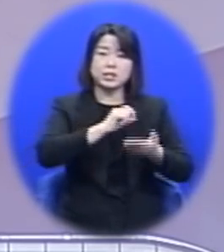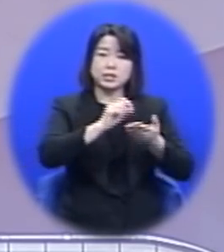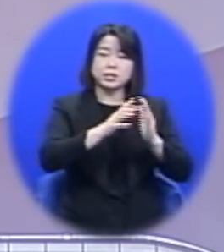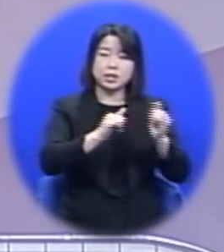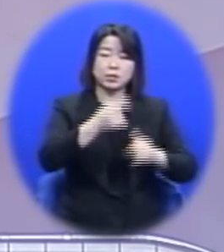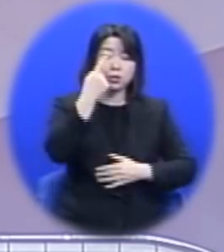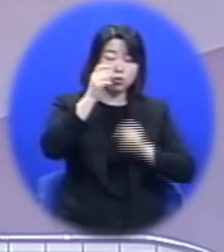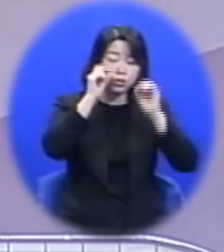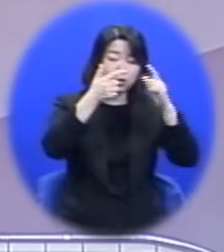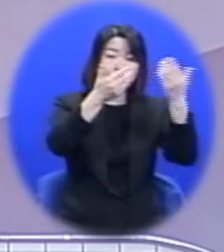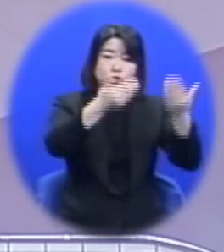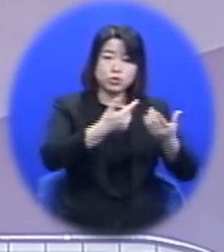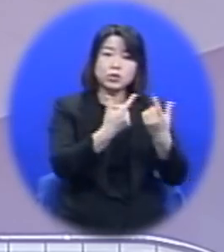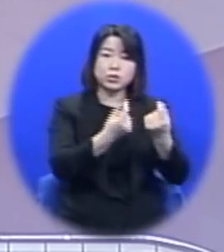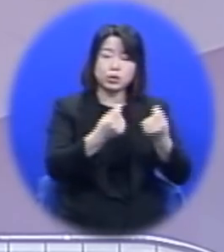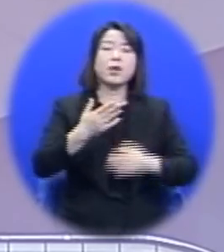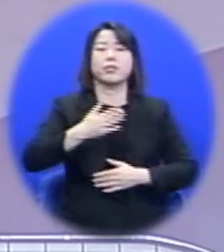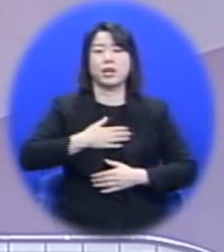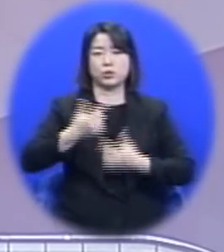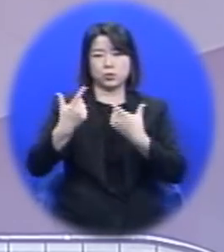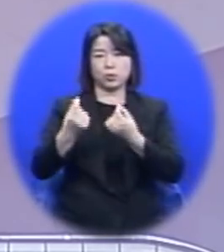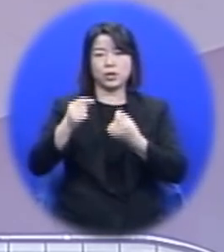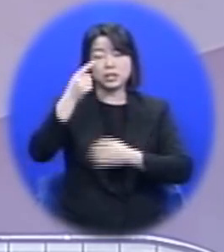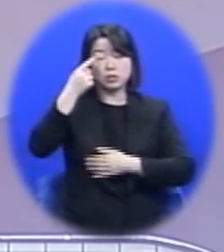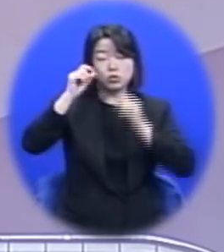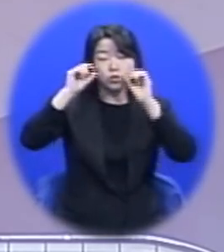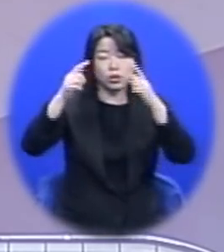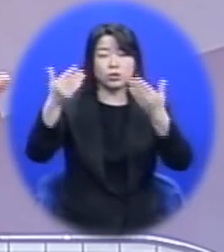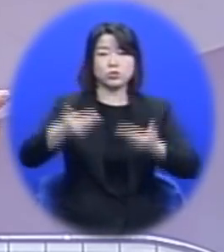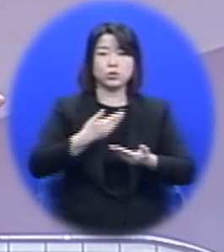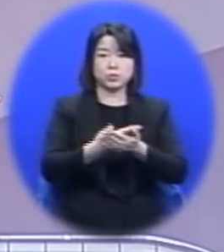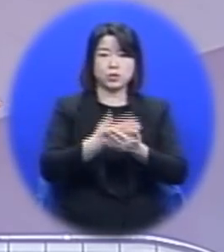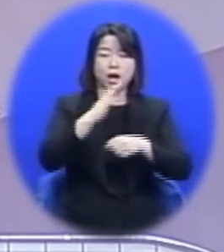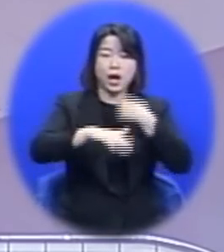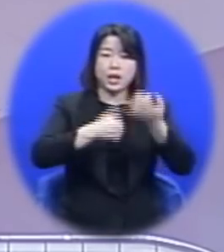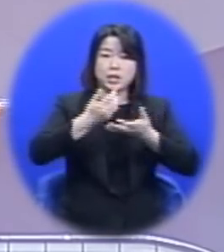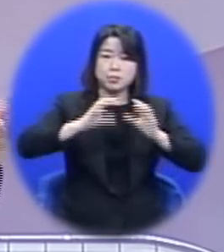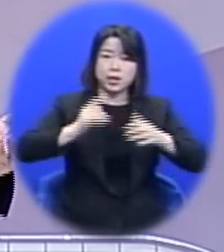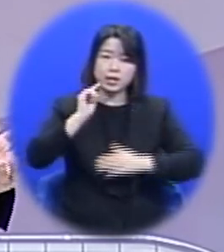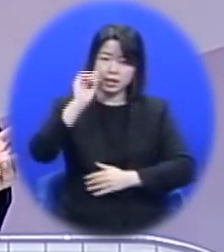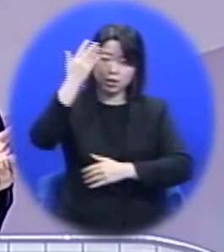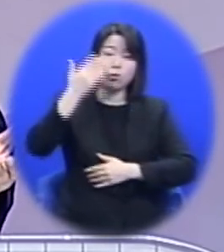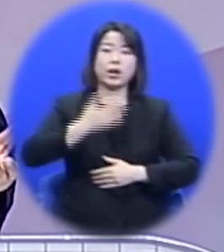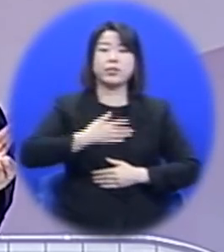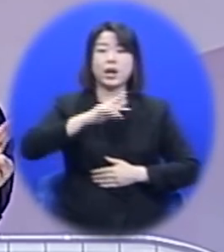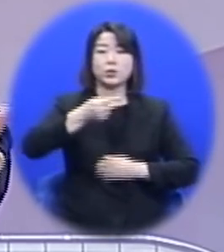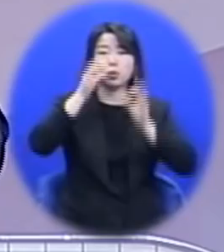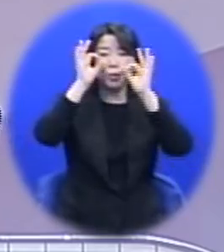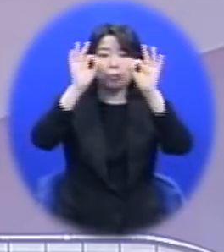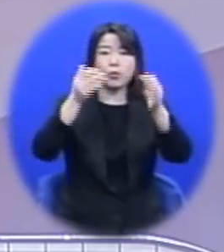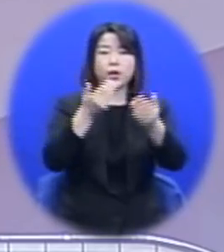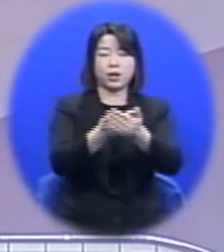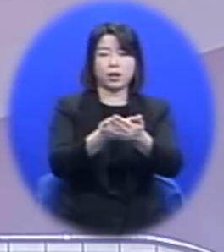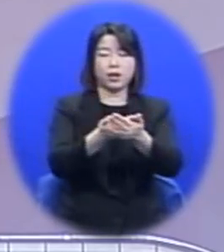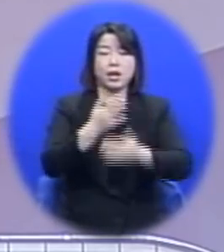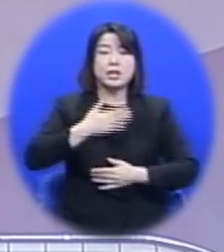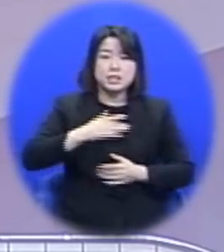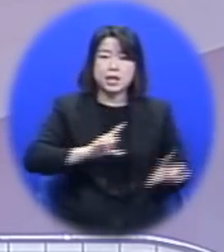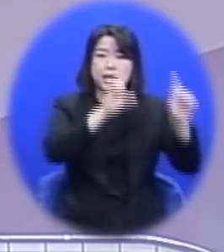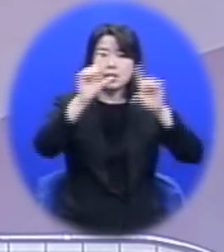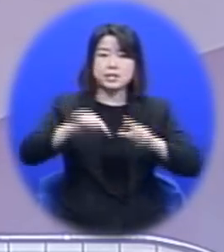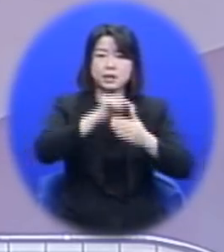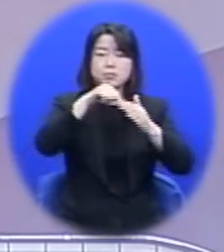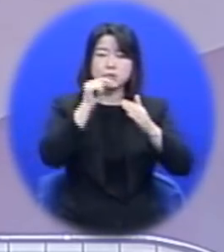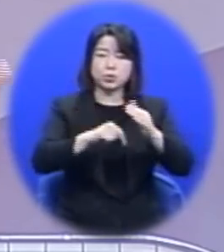하나님 저에게도 그 눈을 열어주옵소서. 하나님 나라의 그 영광을 저도 보게 해주소서. 제 삶 속에서